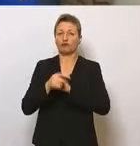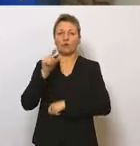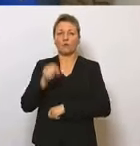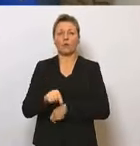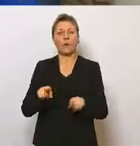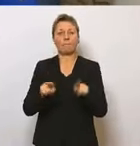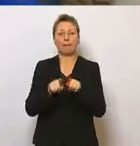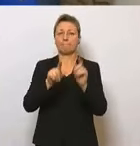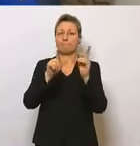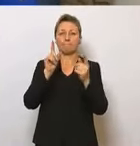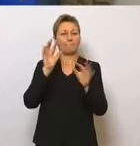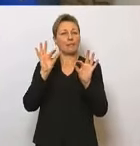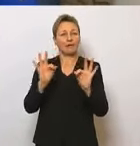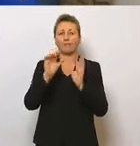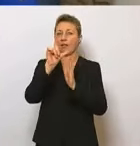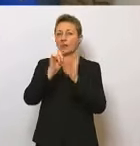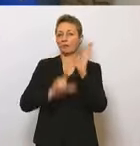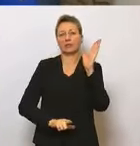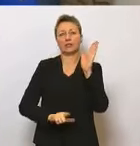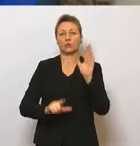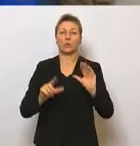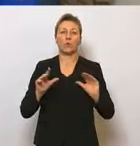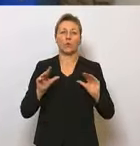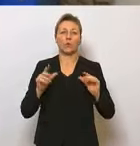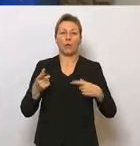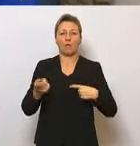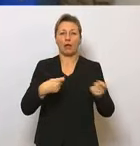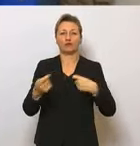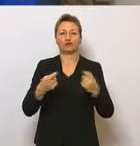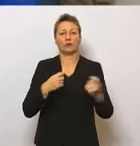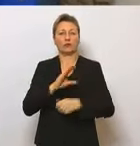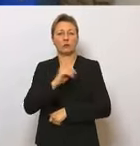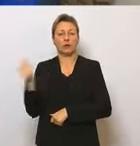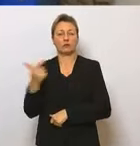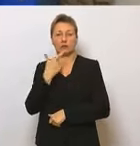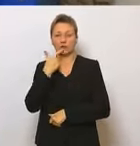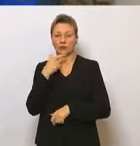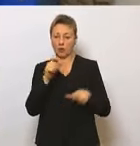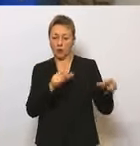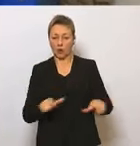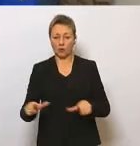sur les marchés numériques. Il y a la désignation de contrôleurs d'accès